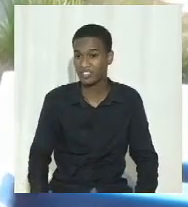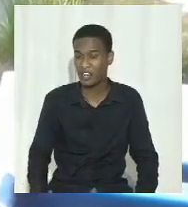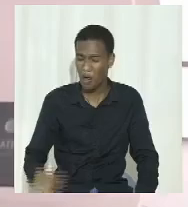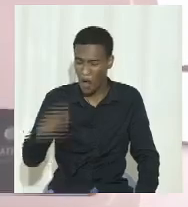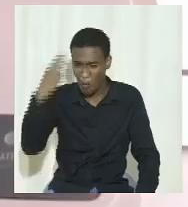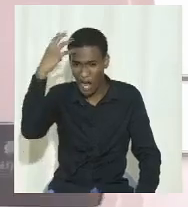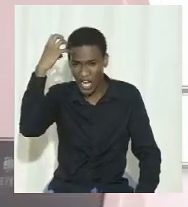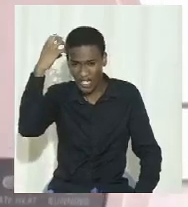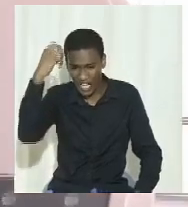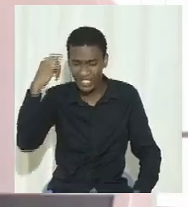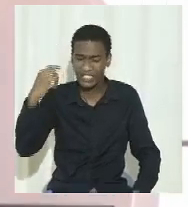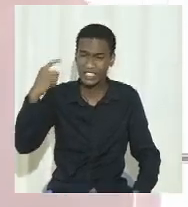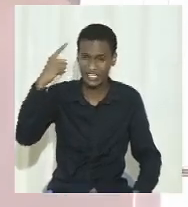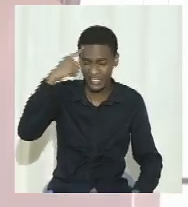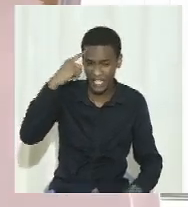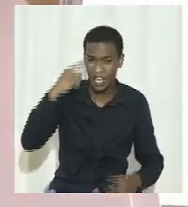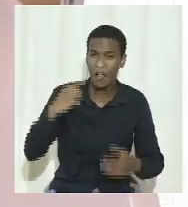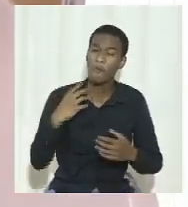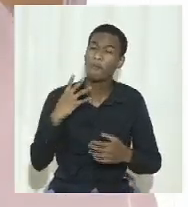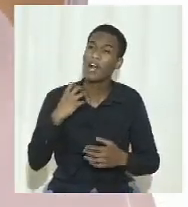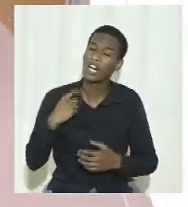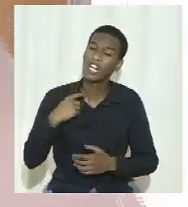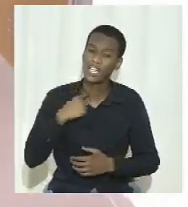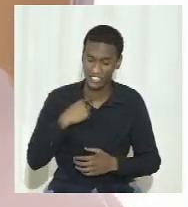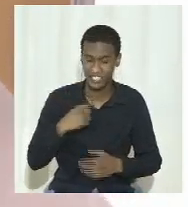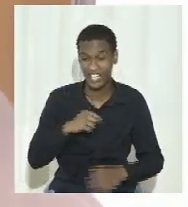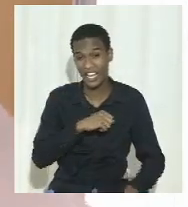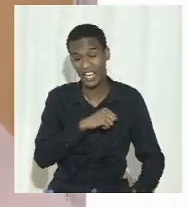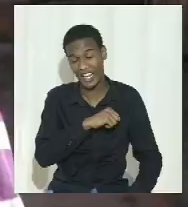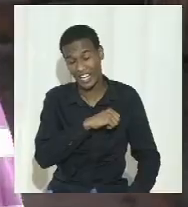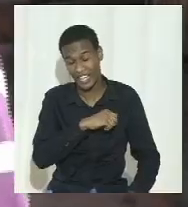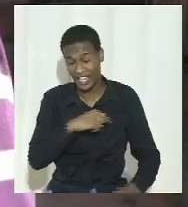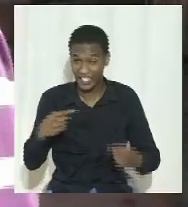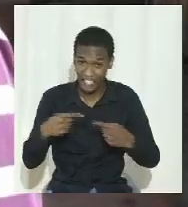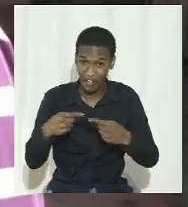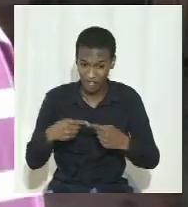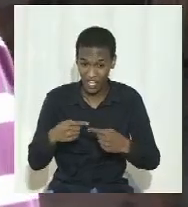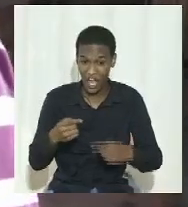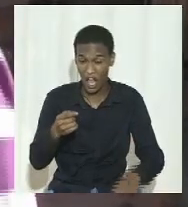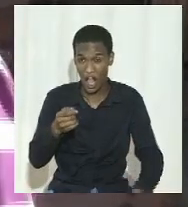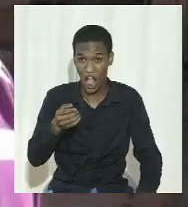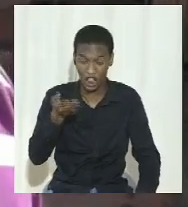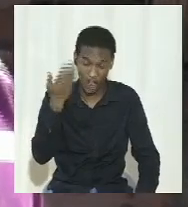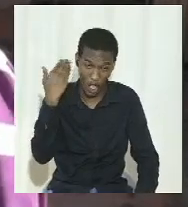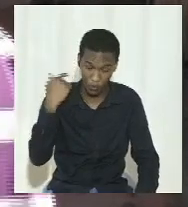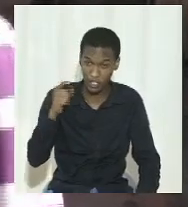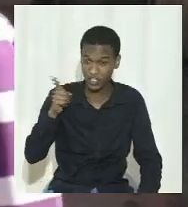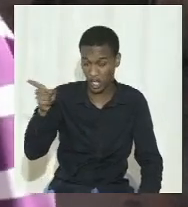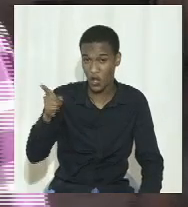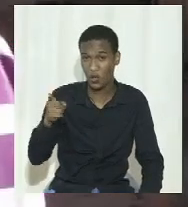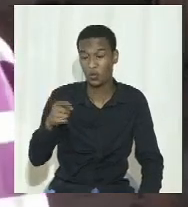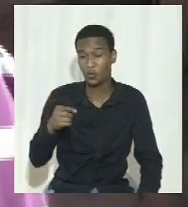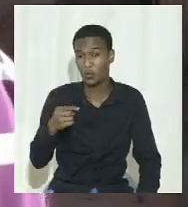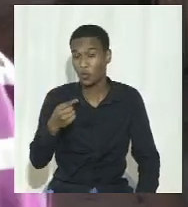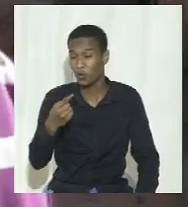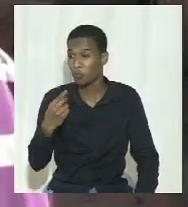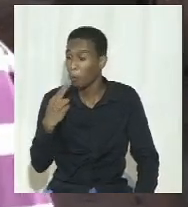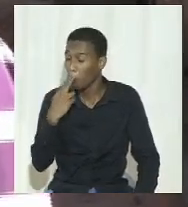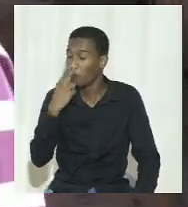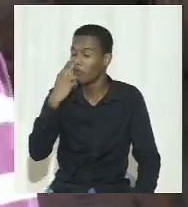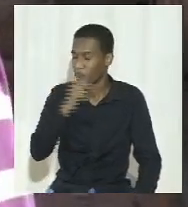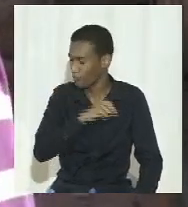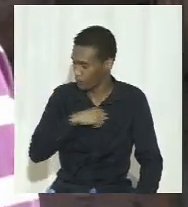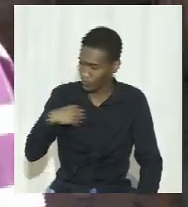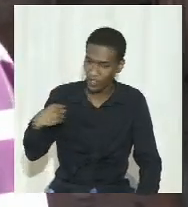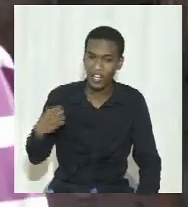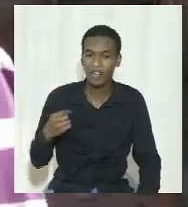nanomboka nangorangorana fa tamin'izay mbola nare fofona. Dimy andro tao arinan'izay tsy nare fofona tsony dia nandeha tamin'ny CSB dia nahazo traitement